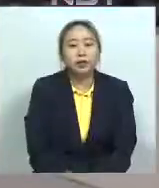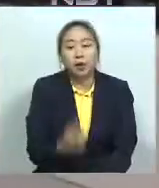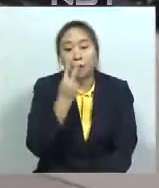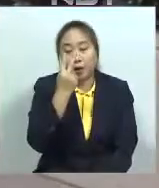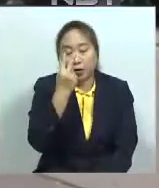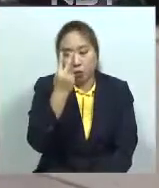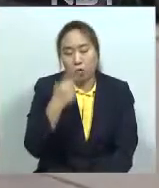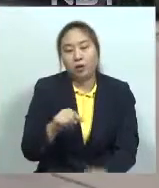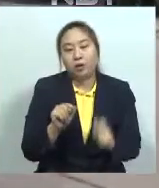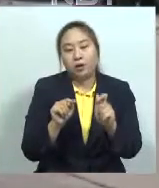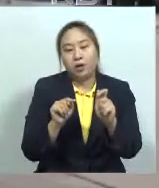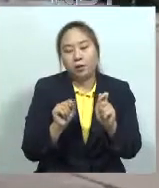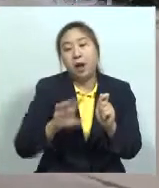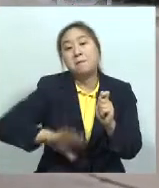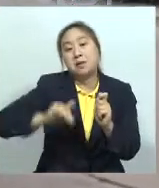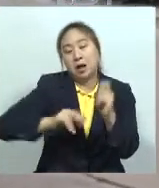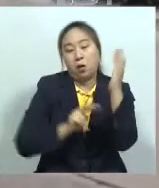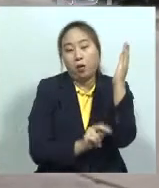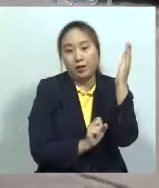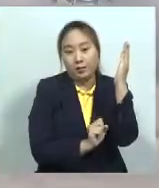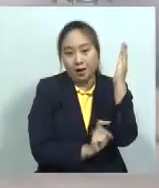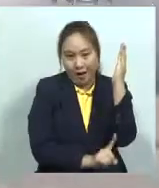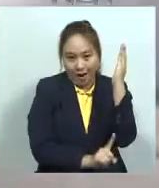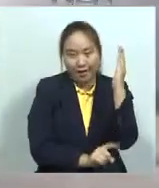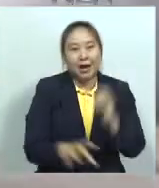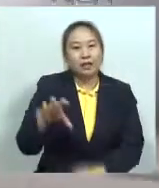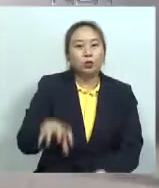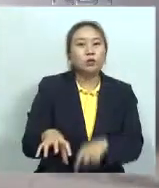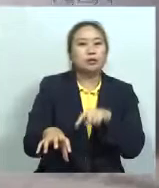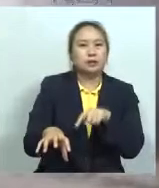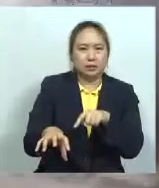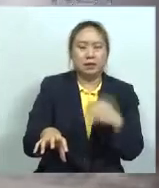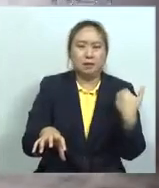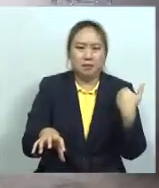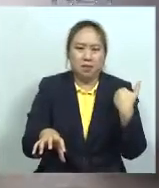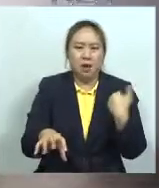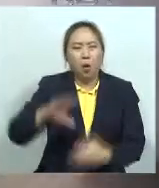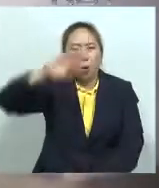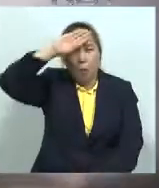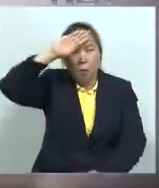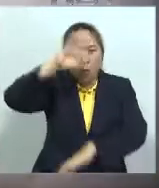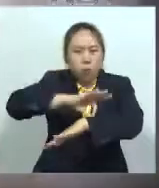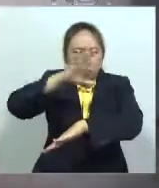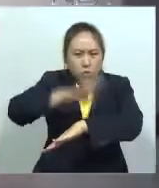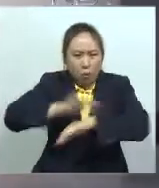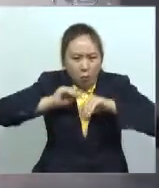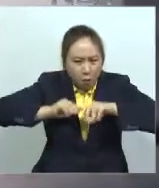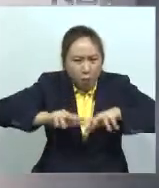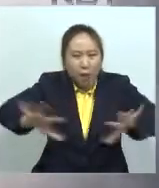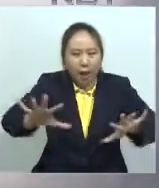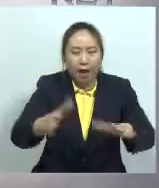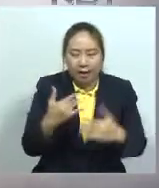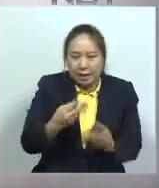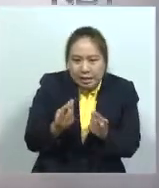ือสถานการณ์ที่ตำบลปากนครอำเภอเมืองนครศรีธรรมราชถือว่าเป็นอีกหนึ่งพื้นที่ค่ะที่มีการระบาดของโรคไข้เลือดออกเจ้าหน้าที่ก็เ